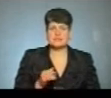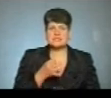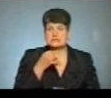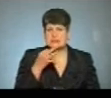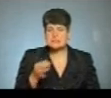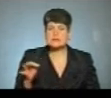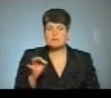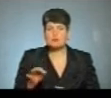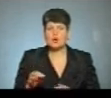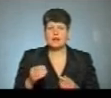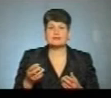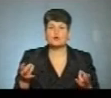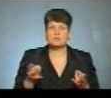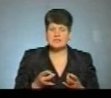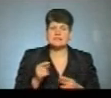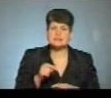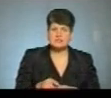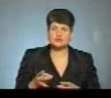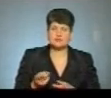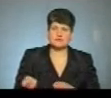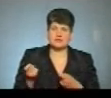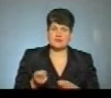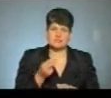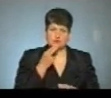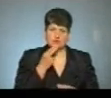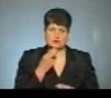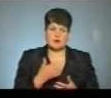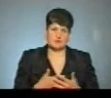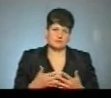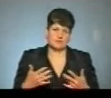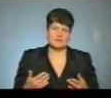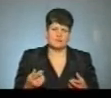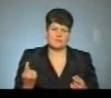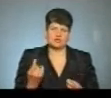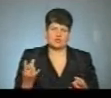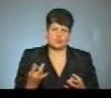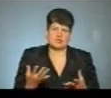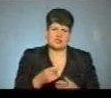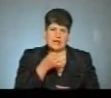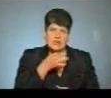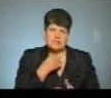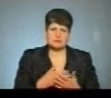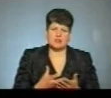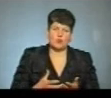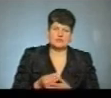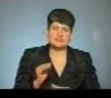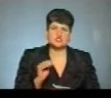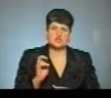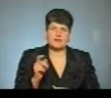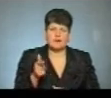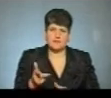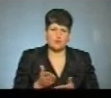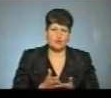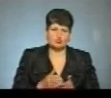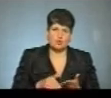сказати про необхідність за те, що треба доставити продукти чи предмети першої необхідності, в тому числі ліки, чи оплатити за комунальні послуги